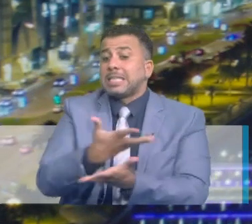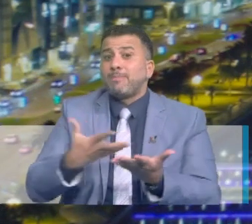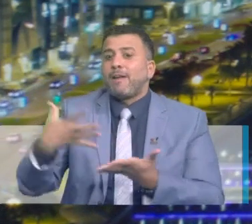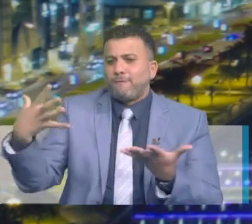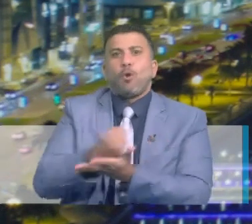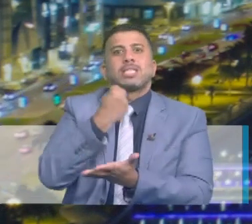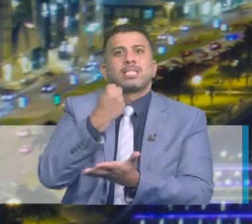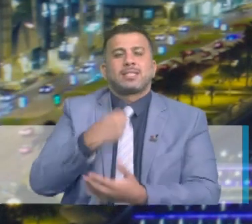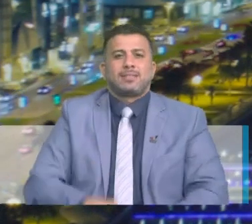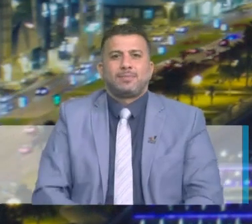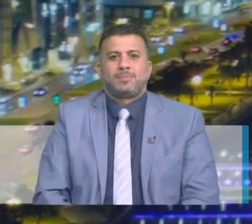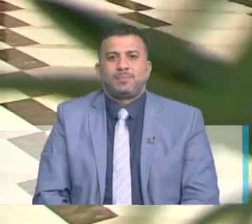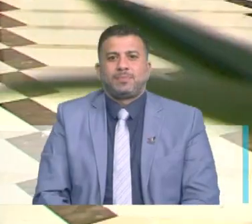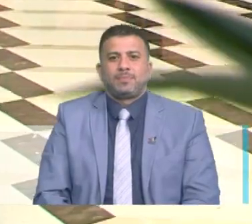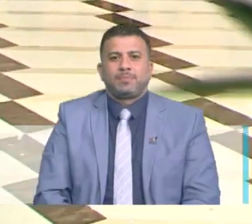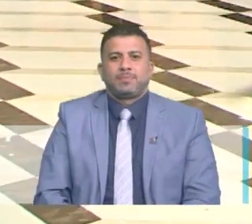واستثمار الفرص.